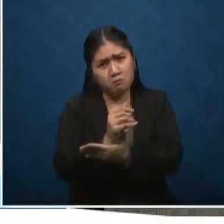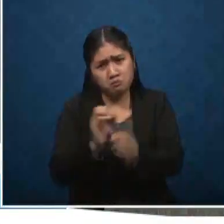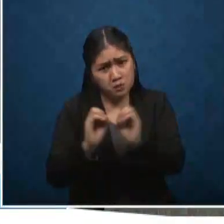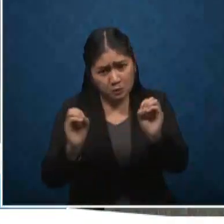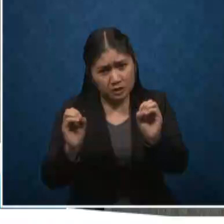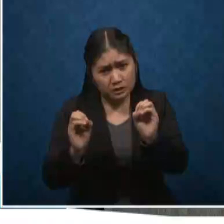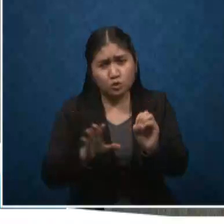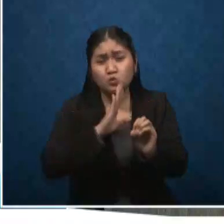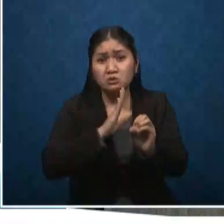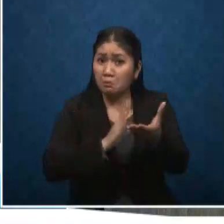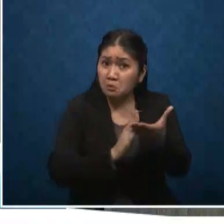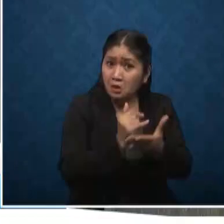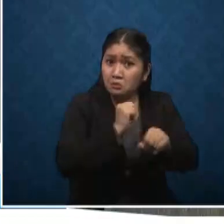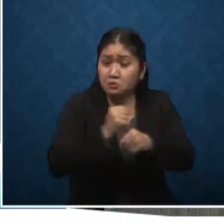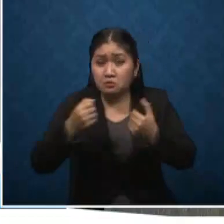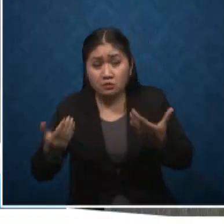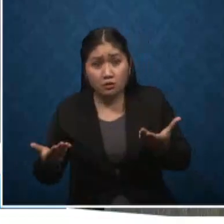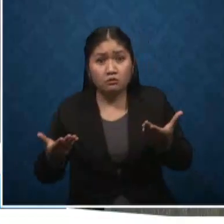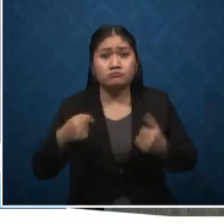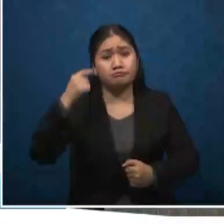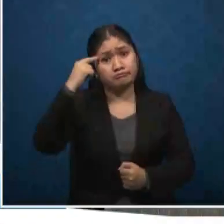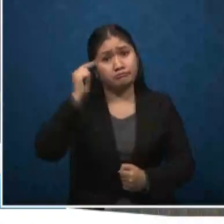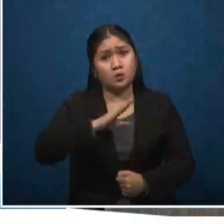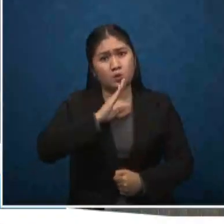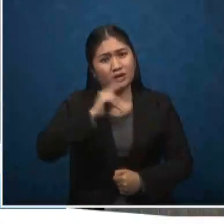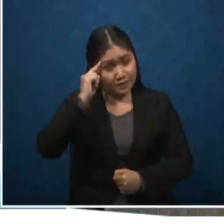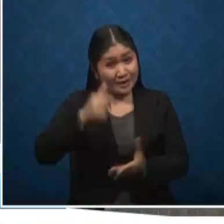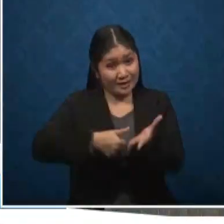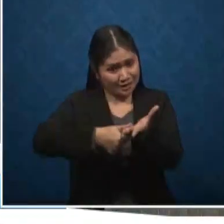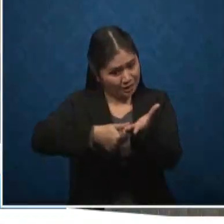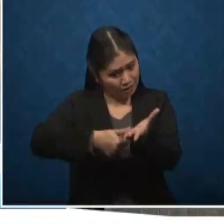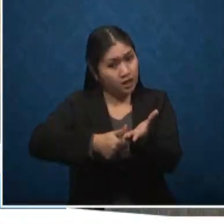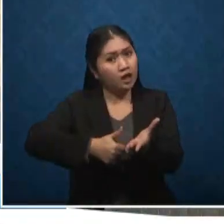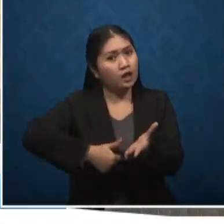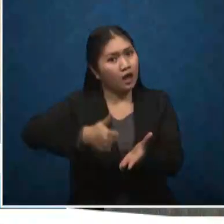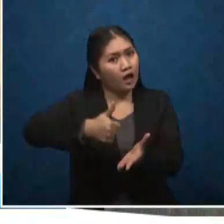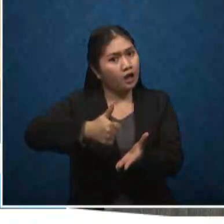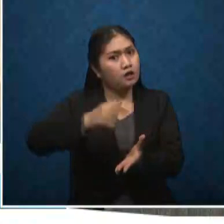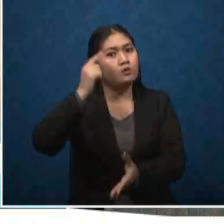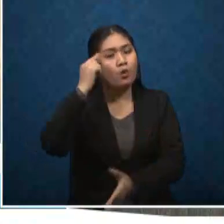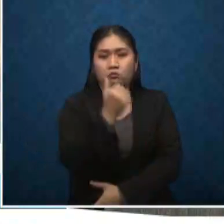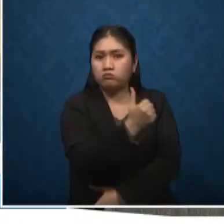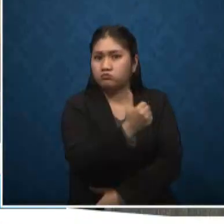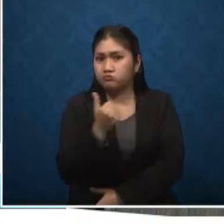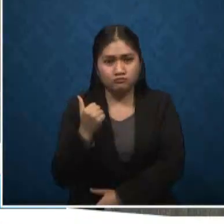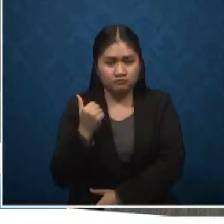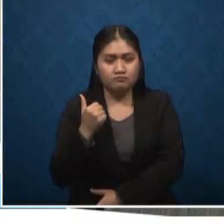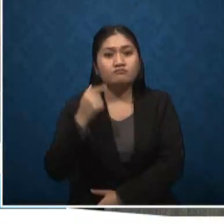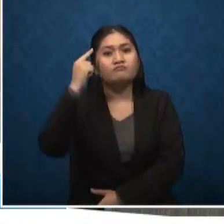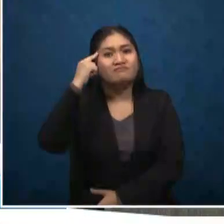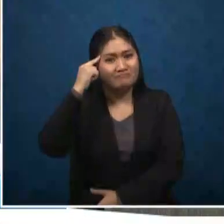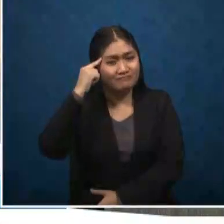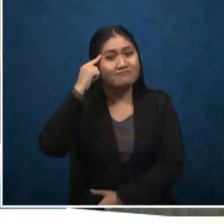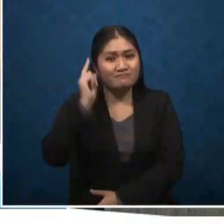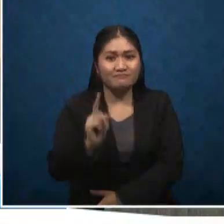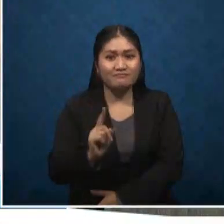ให้สำเร็จต้องทำยังไงบ้างผมคิดว่าถ้าแก้ปมตรงนี้ได้เนี่ยตรงอื่นเป็นเรื่องที่ที่เอ่อน่าจะเป็น